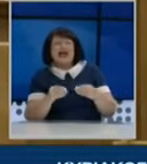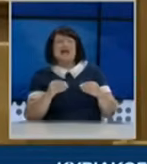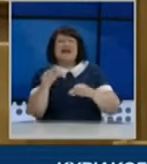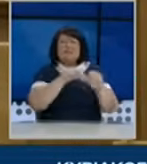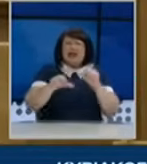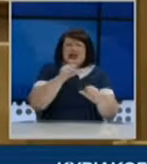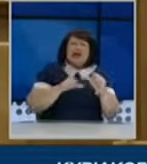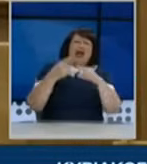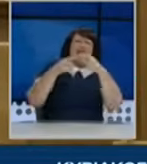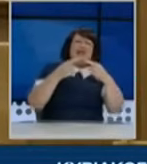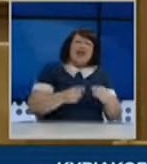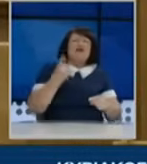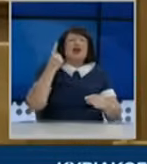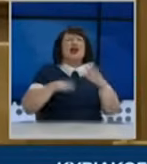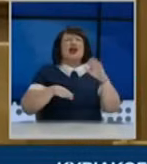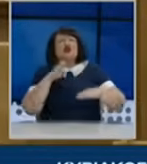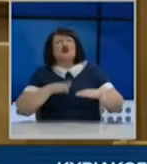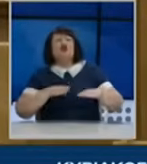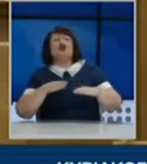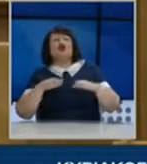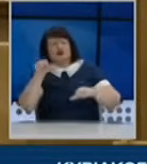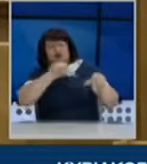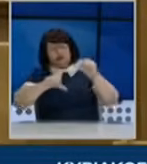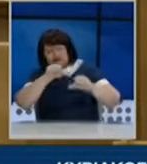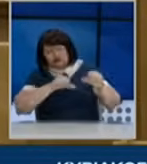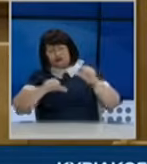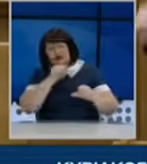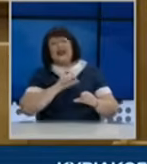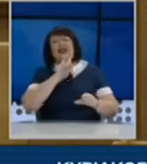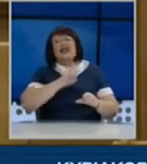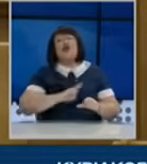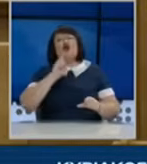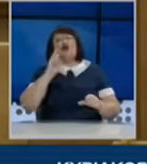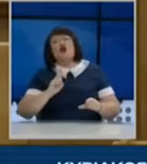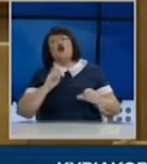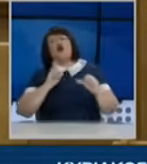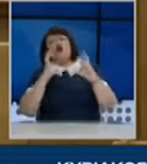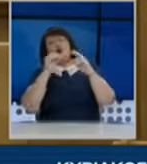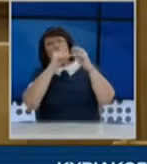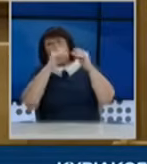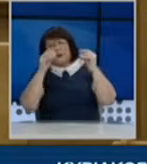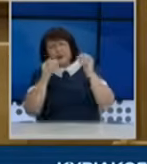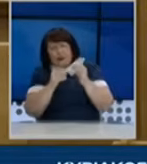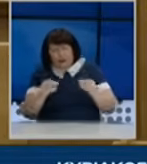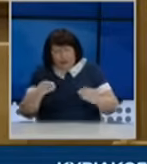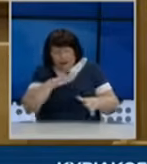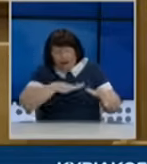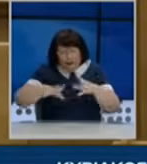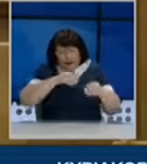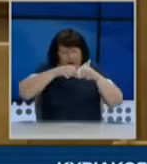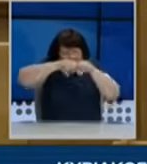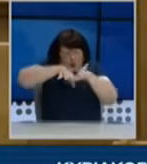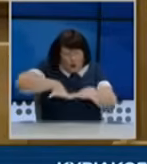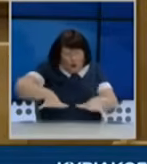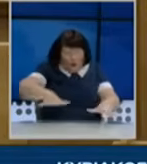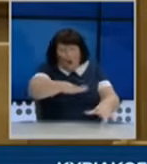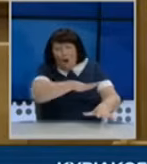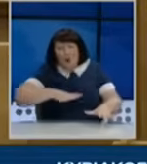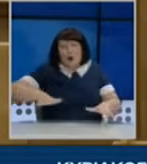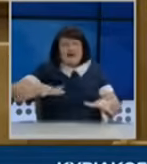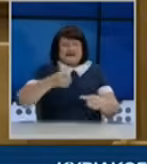Απαιτείται επεξεργασία ενός τόνου σπάνιων γεών με θυϊκό και υδροχλωρικό οξύ. Το μείγμα αυτό διαλύεται στη γη. Ως